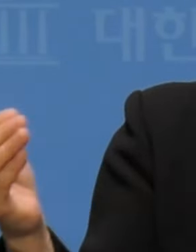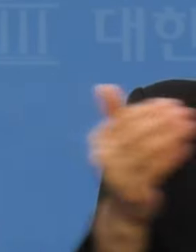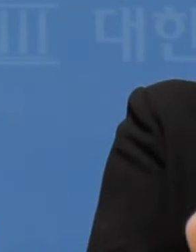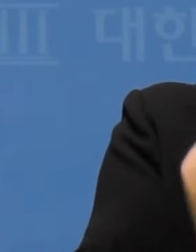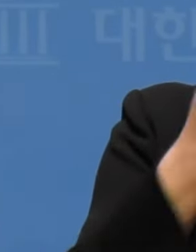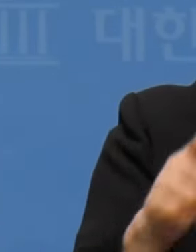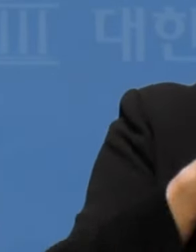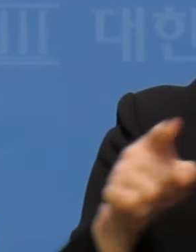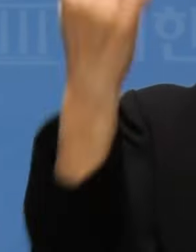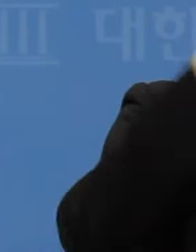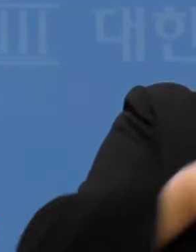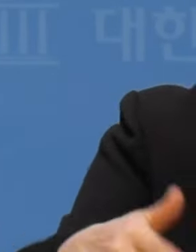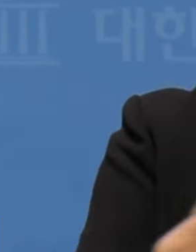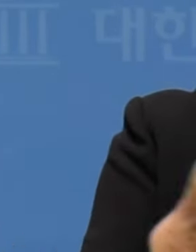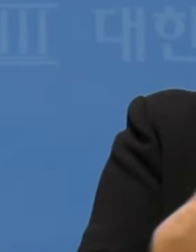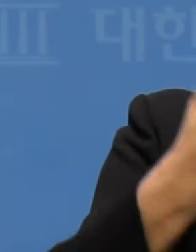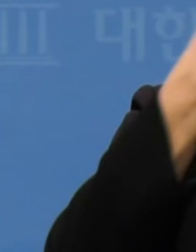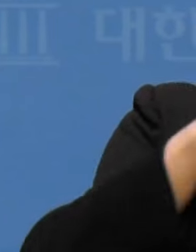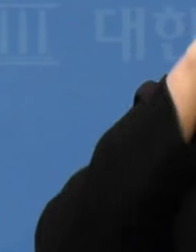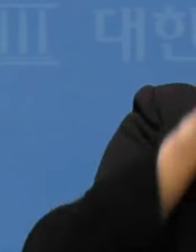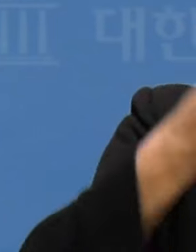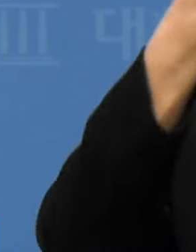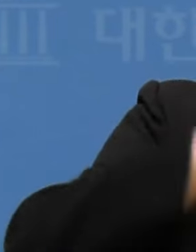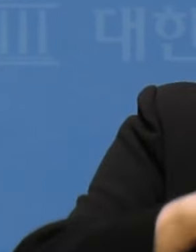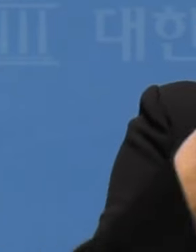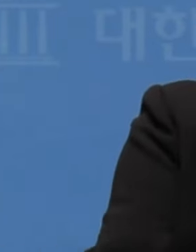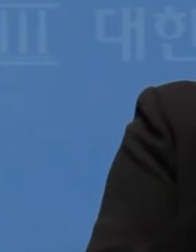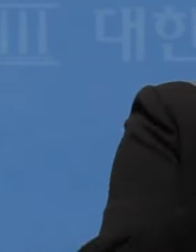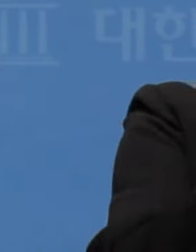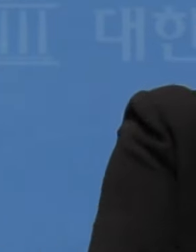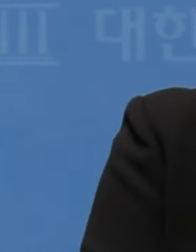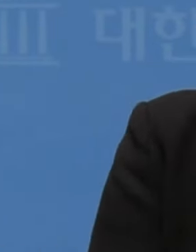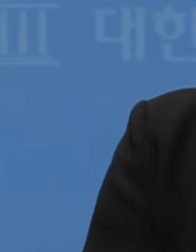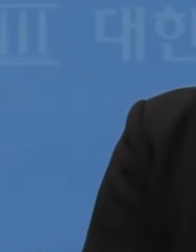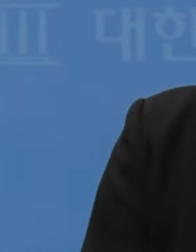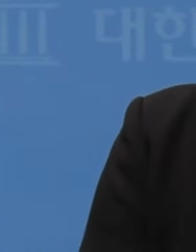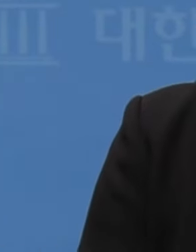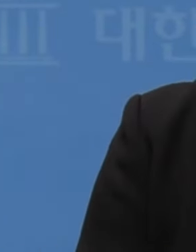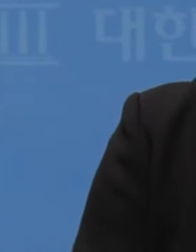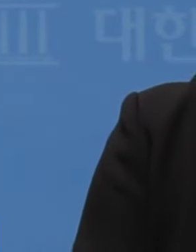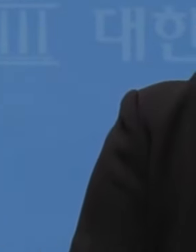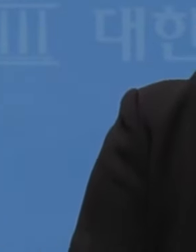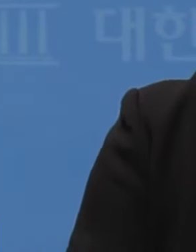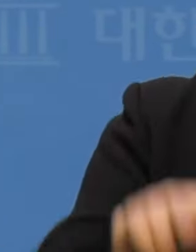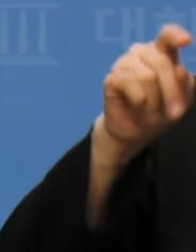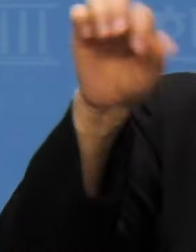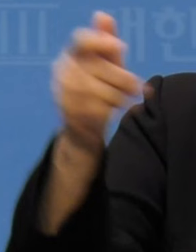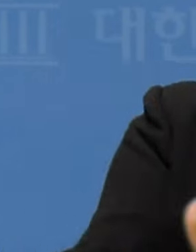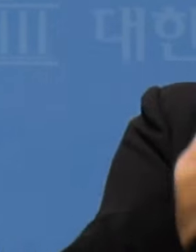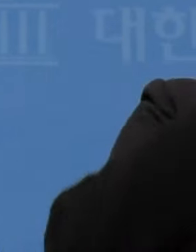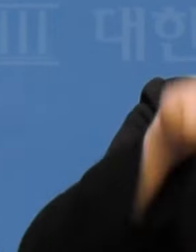서울시의 마스터플랜과 시너지가 날 수 있는 입법안을 추진하겠습니다. 중기부는 수도권을